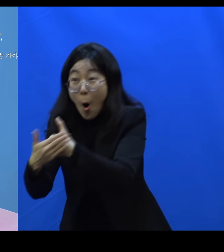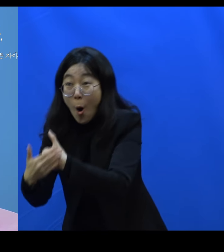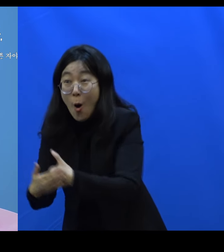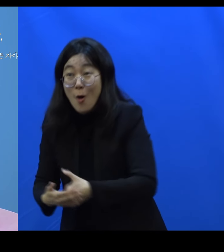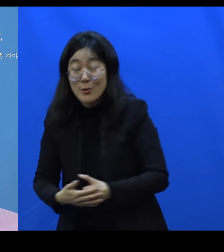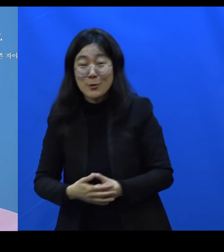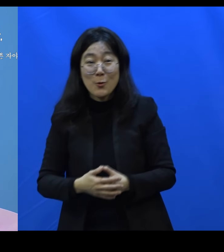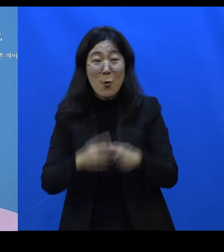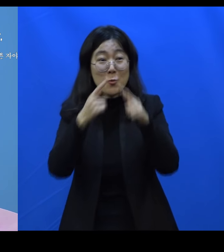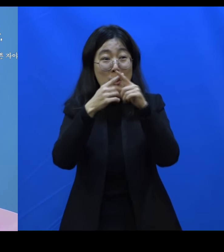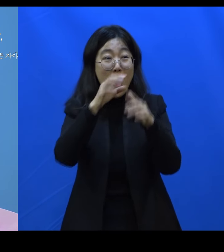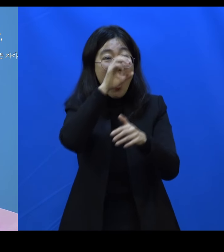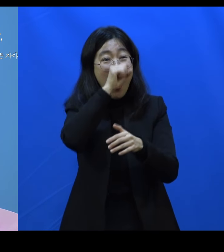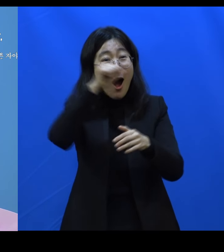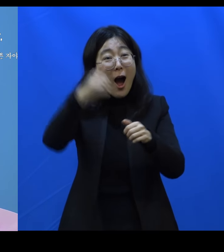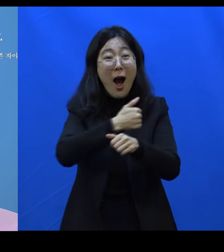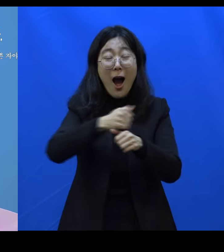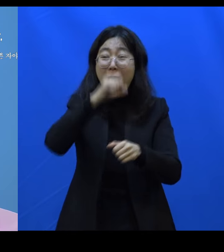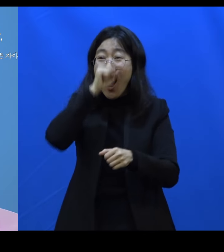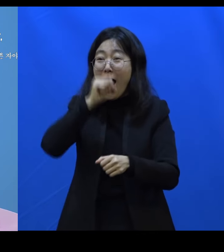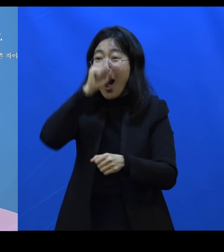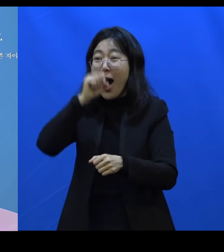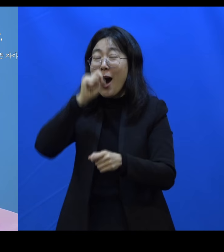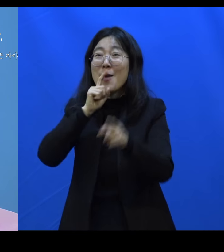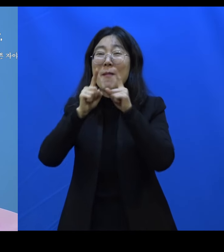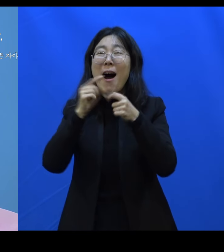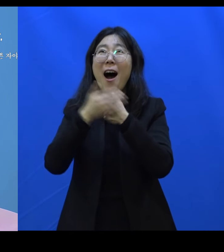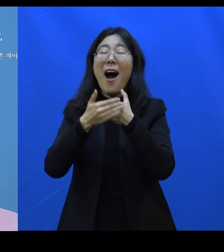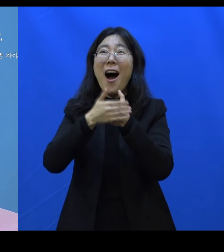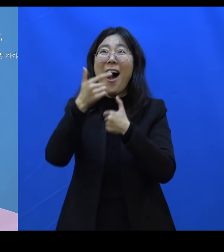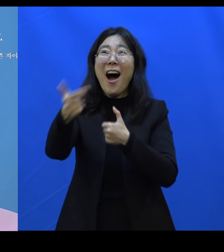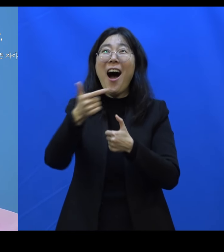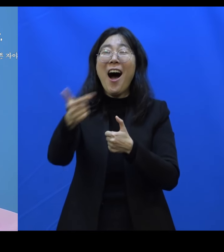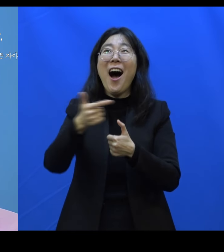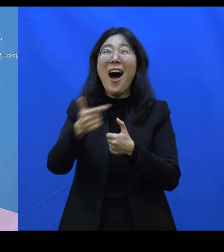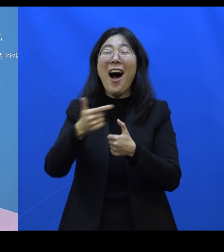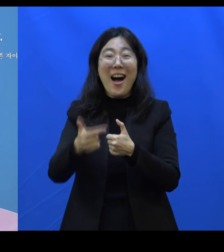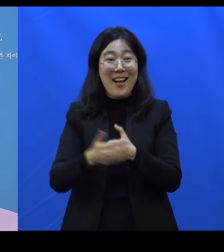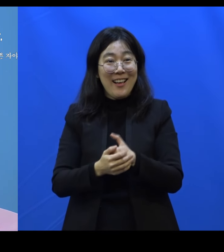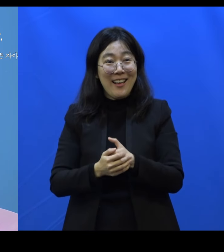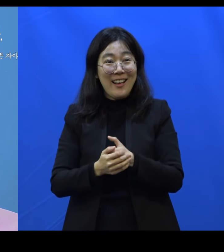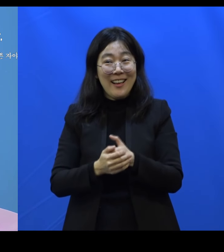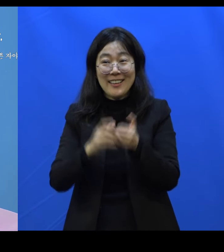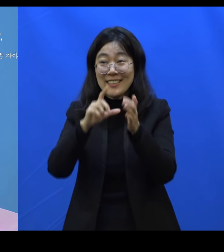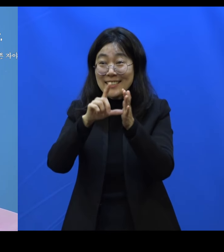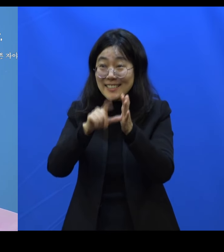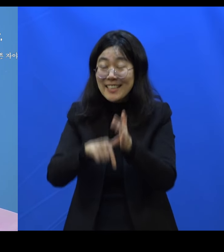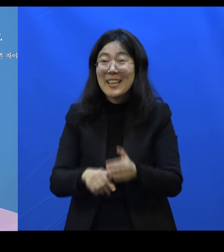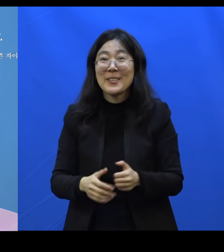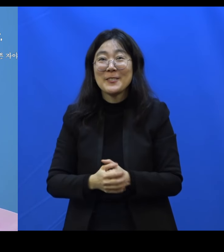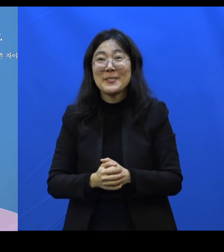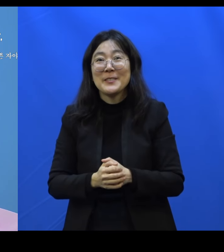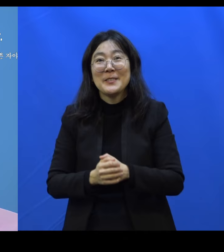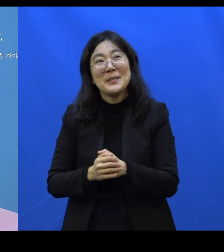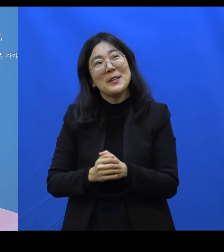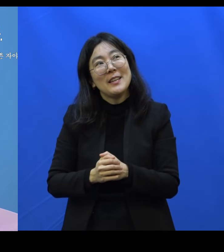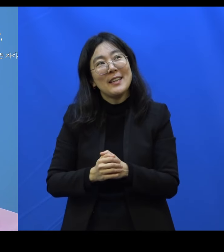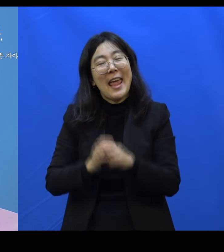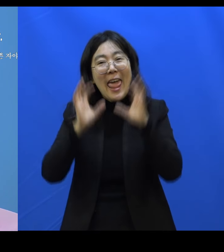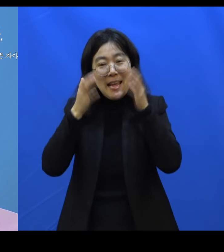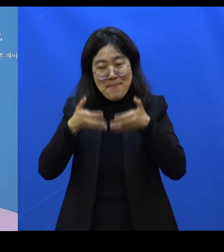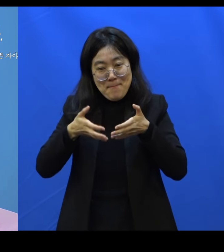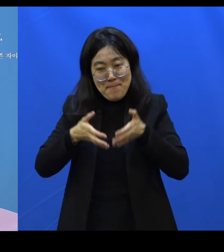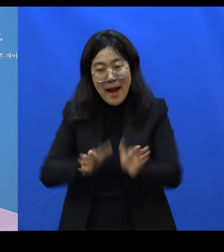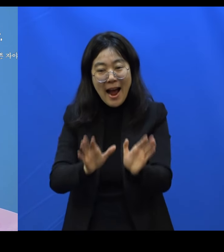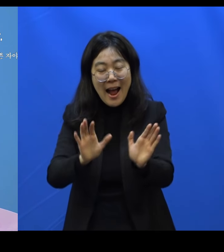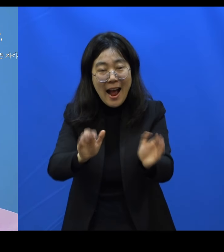그냥 교회 오면 너무너무 좋고 말씀의 은혜를 받고, 그때는 마치 어떤 땐 가면 엄마의 품